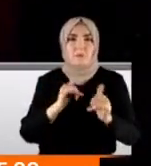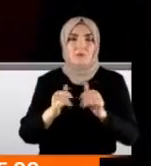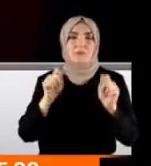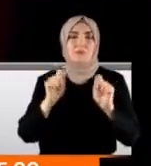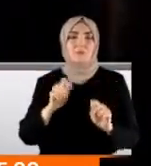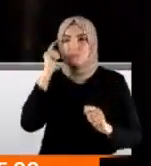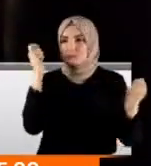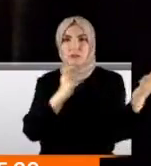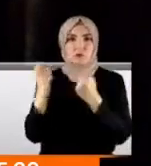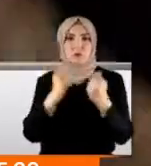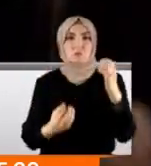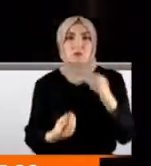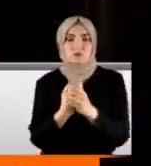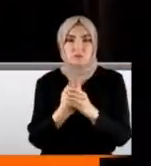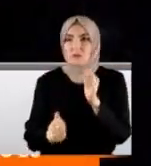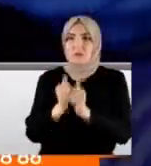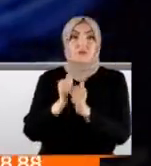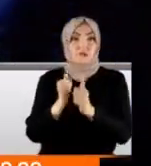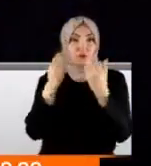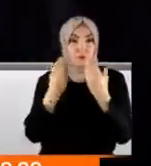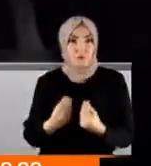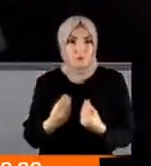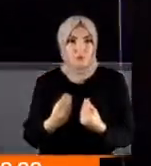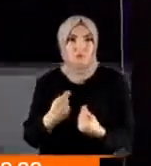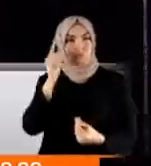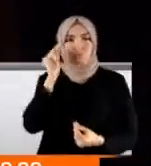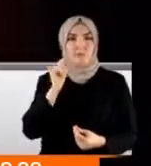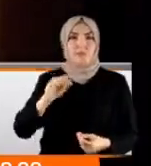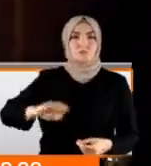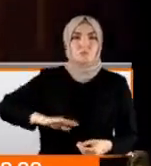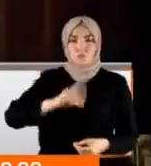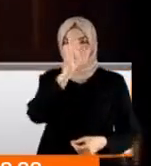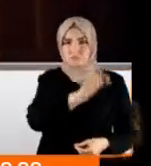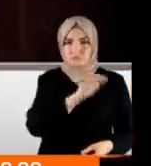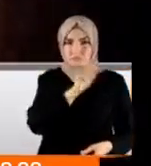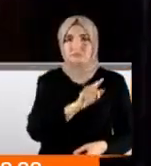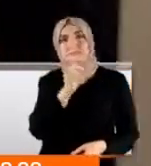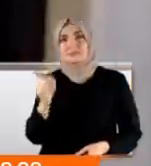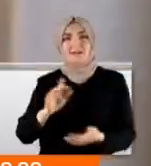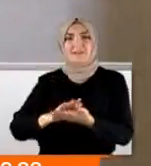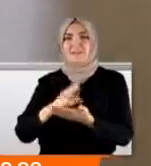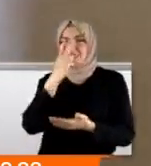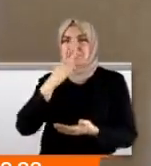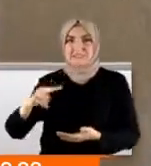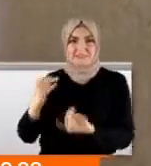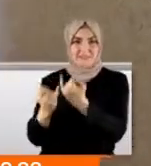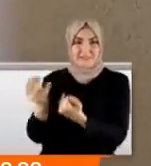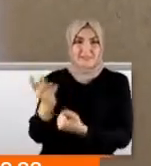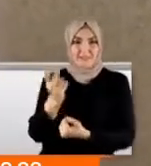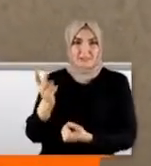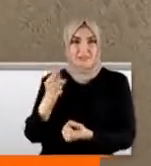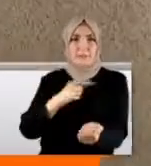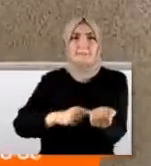dönüştü. Olayın şüphelisi çocuk ikiz kardeşlerden birinin iddiaya göre önce bileklerini kesti. Ardından evde bulduğu